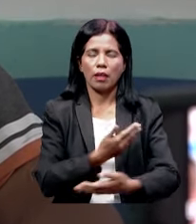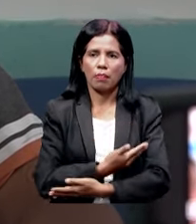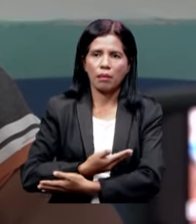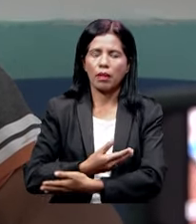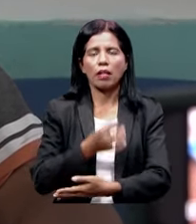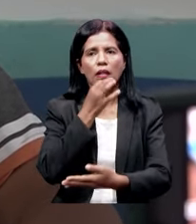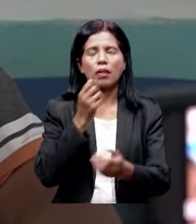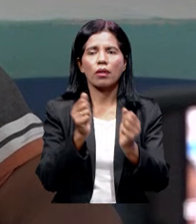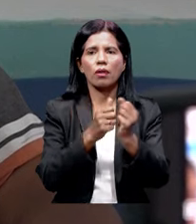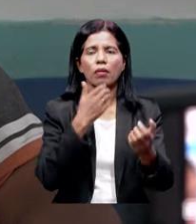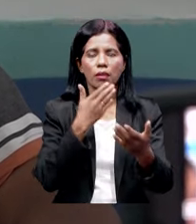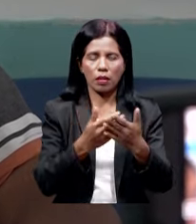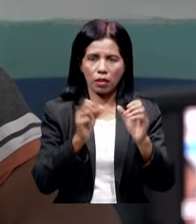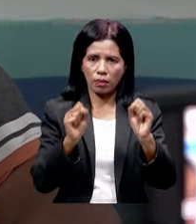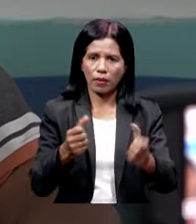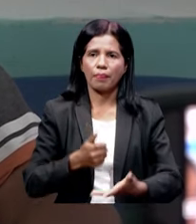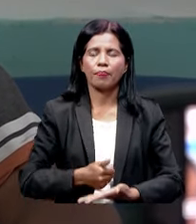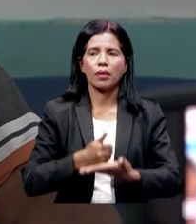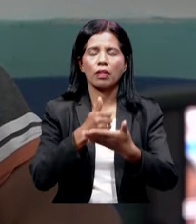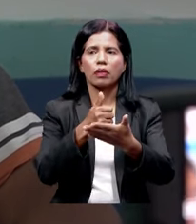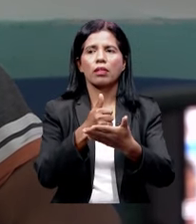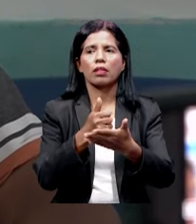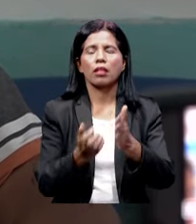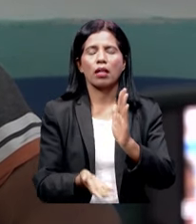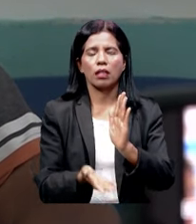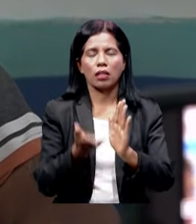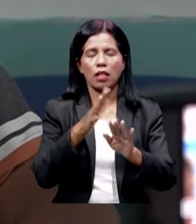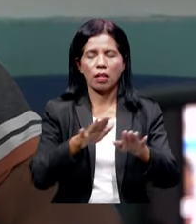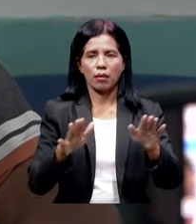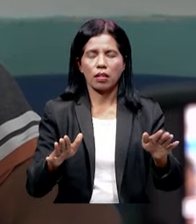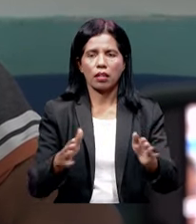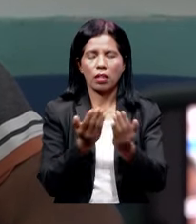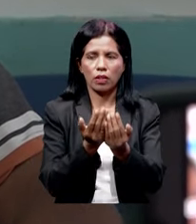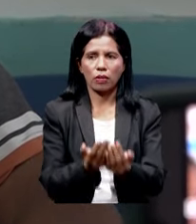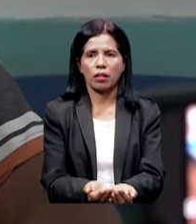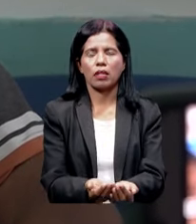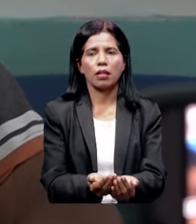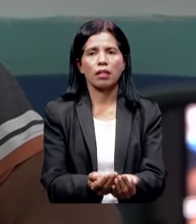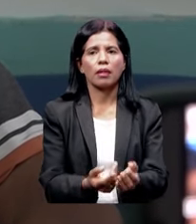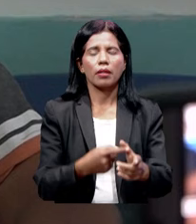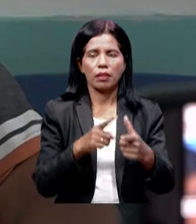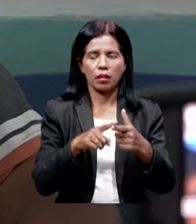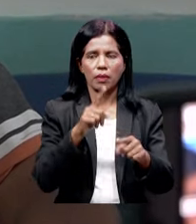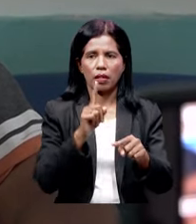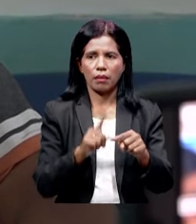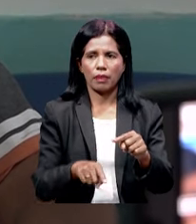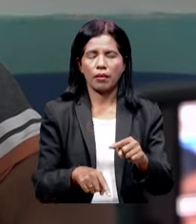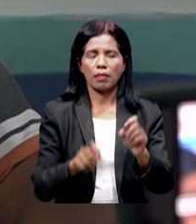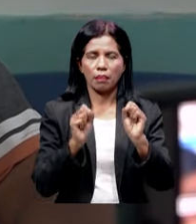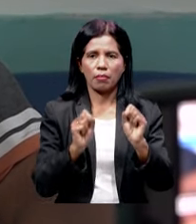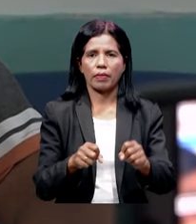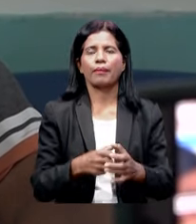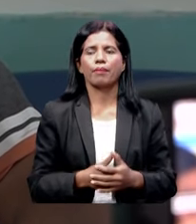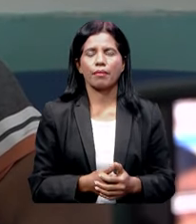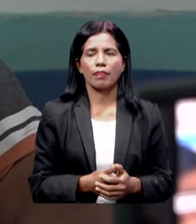ho dia per atubele azuda hasai la barek ne tonan todan per la bele bele recupera pali